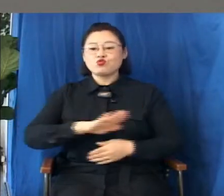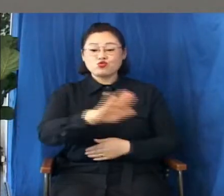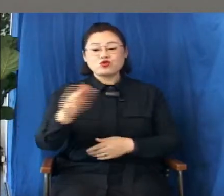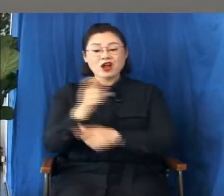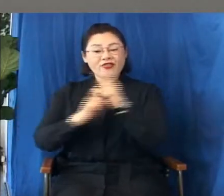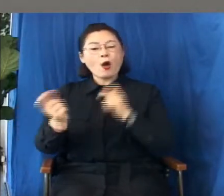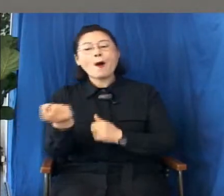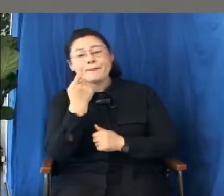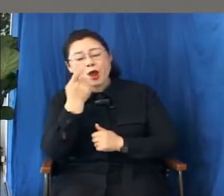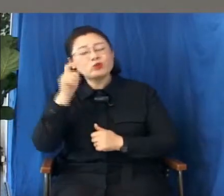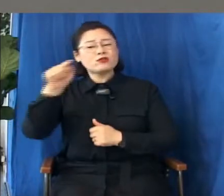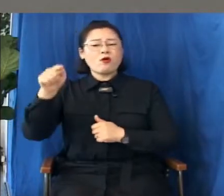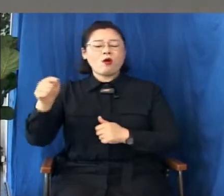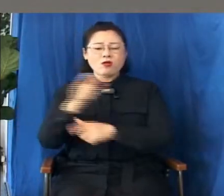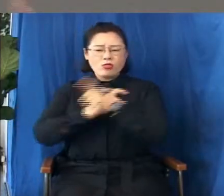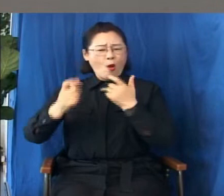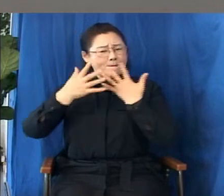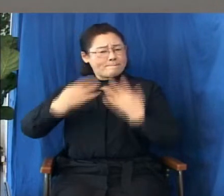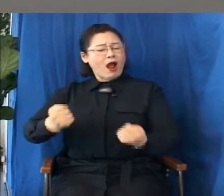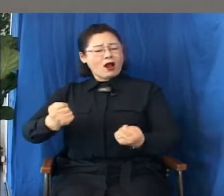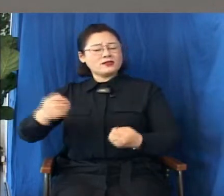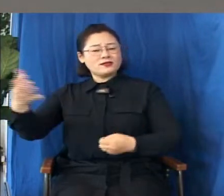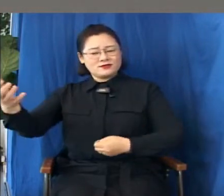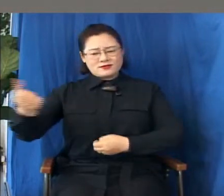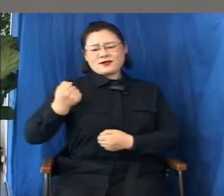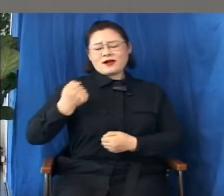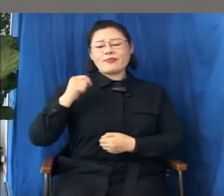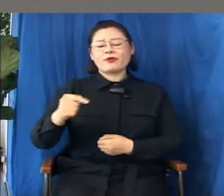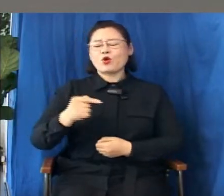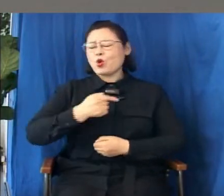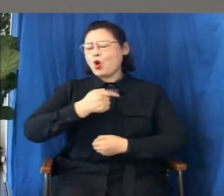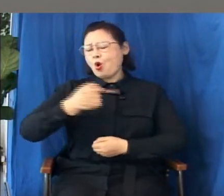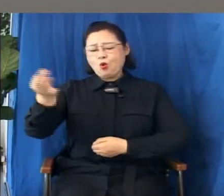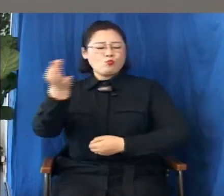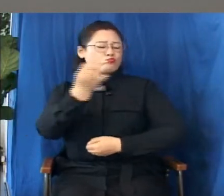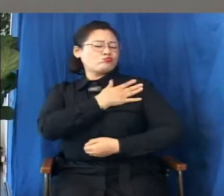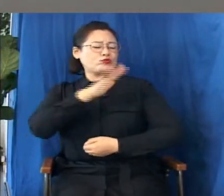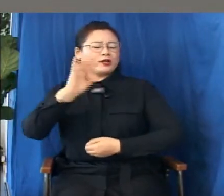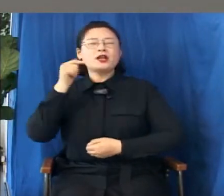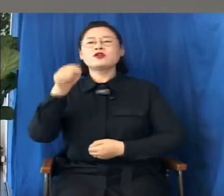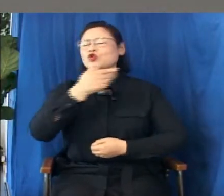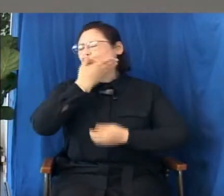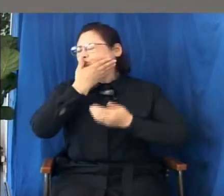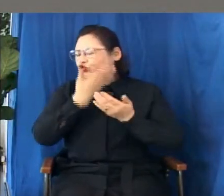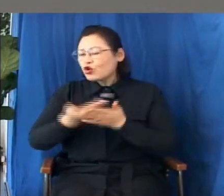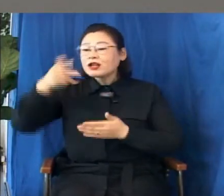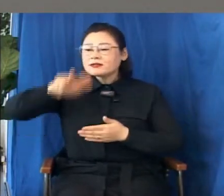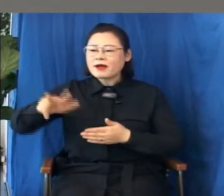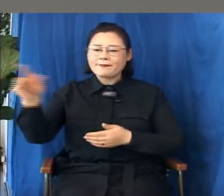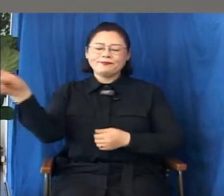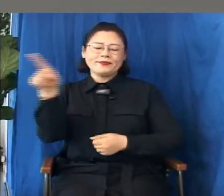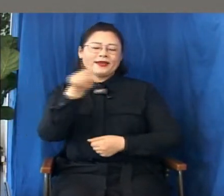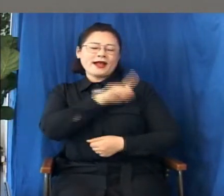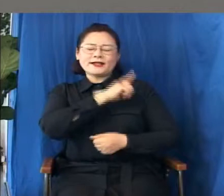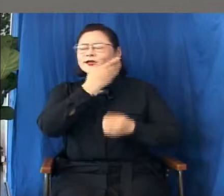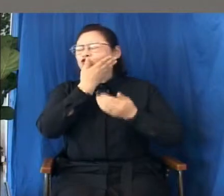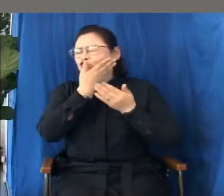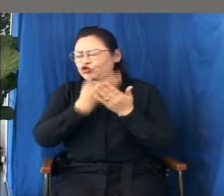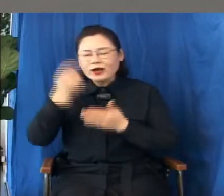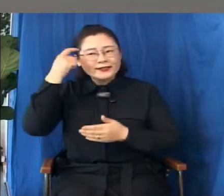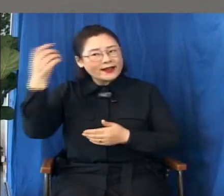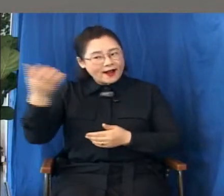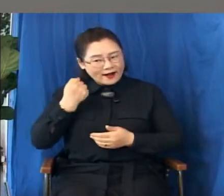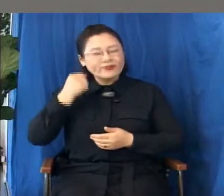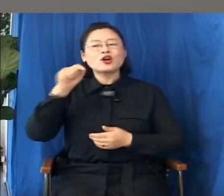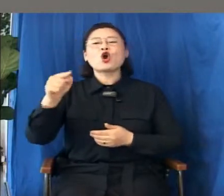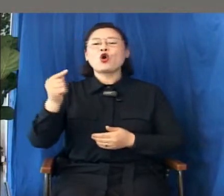배우는 거, 더 많이 갖는 거, 부유하게 되는 거 다 중요하겠지만 제일 중요하게 생각해야 될 것은 내가 성령 충만한가요?